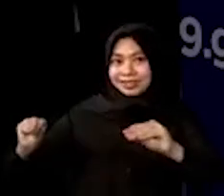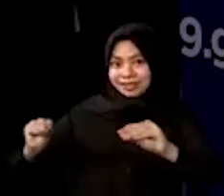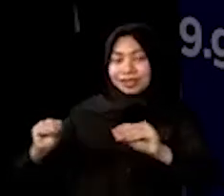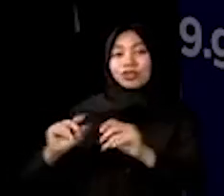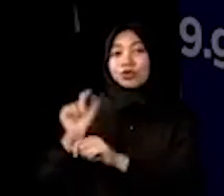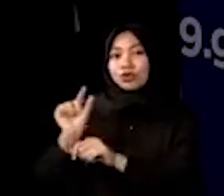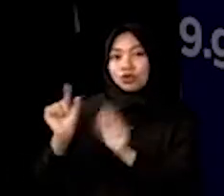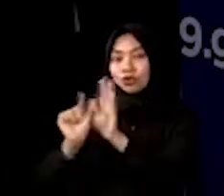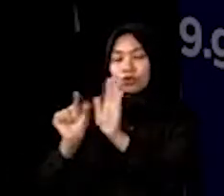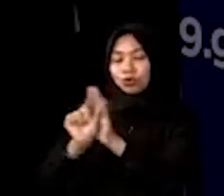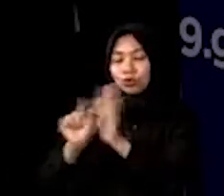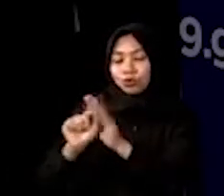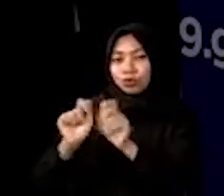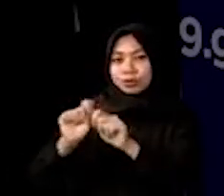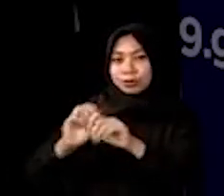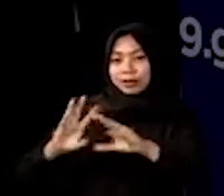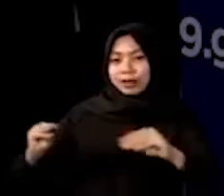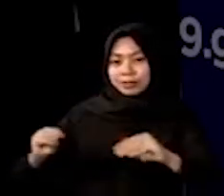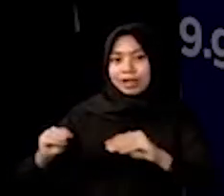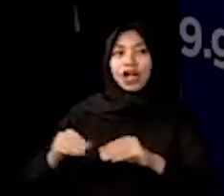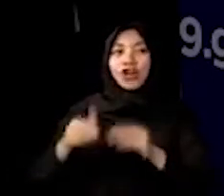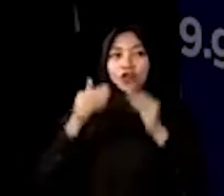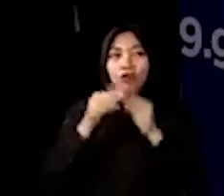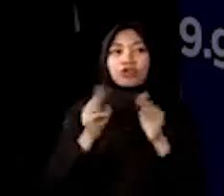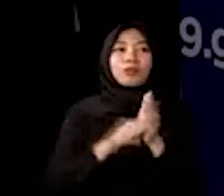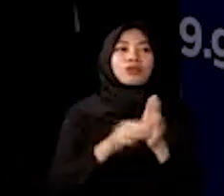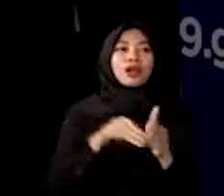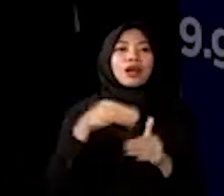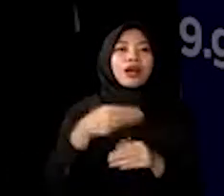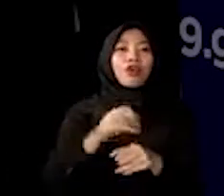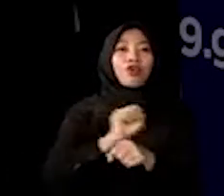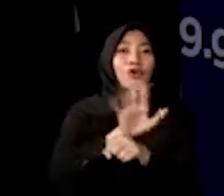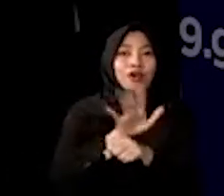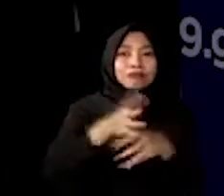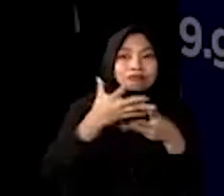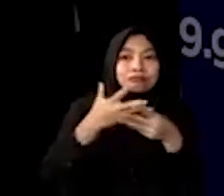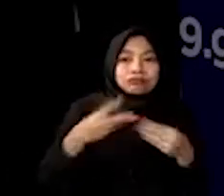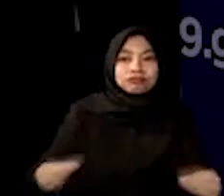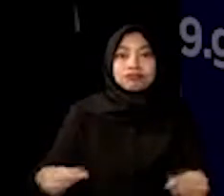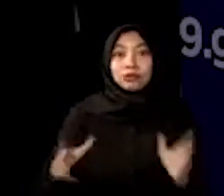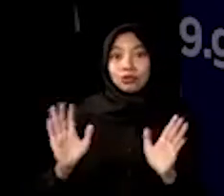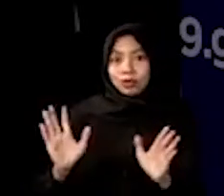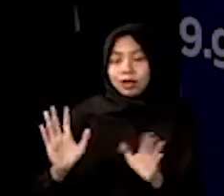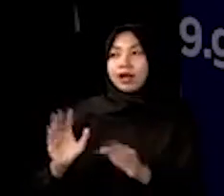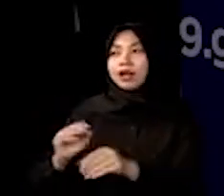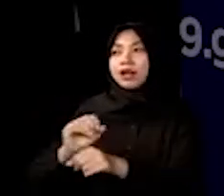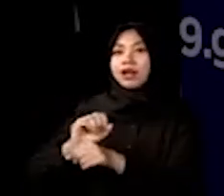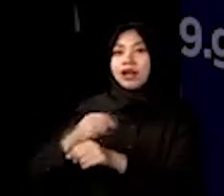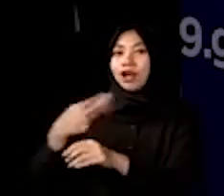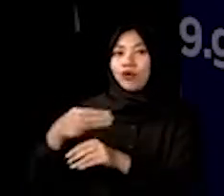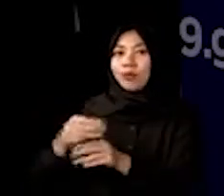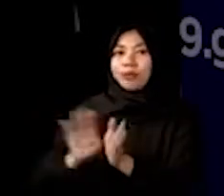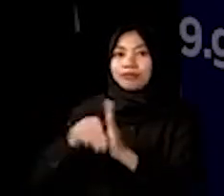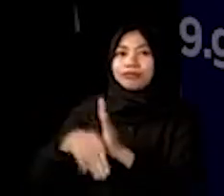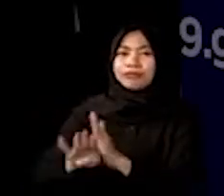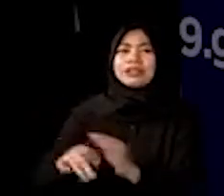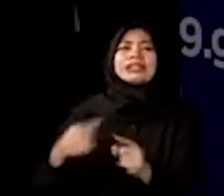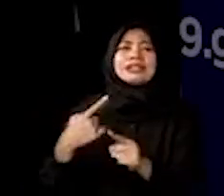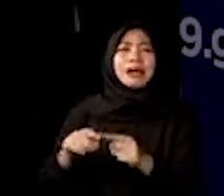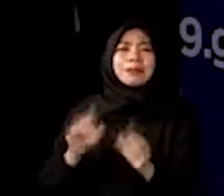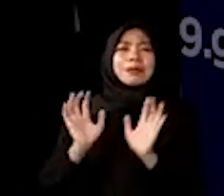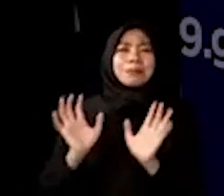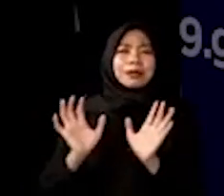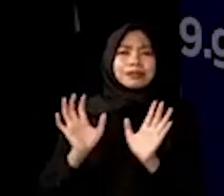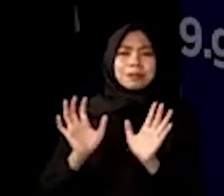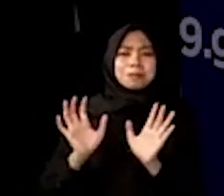salah satunya pasti ditujukan untuk pemulihan ekonomi nasional setelah pandemi Pak dan saya banyak orang kalangan dunia